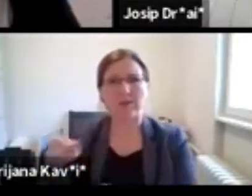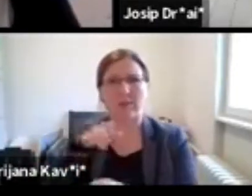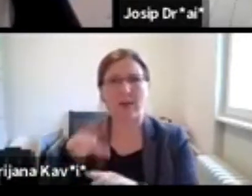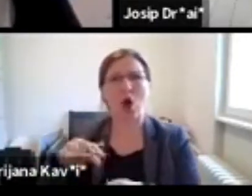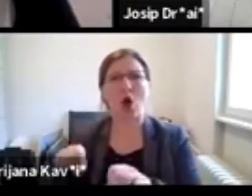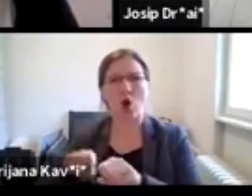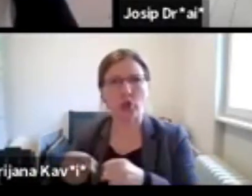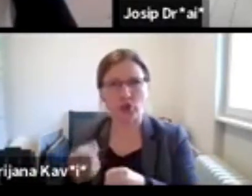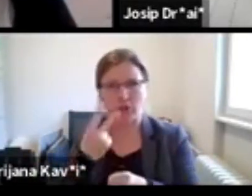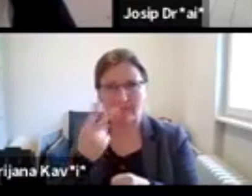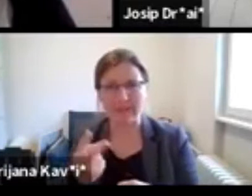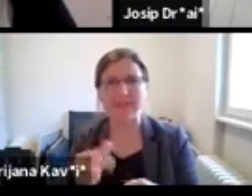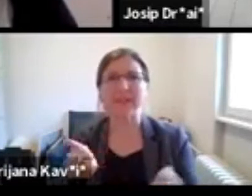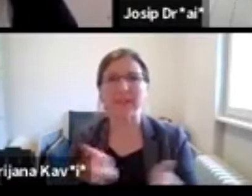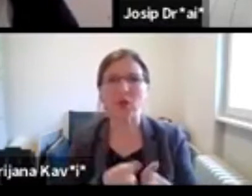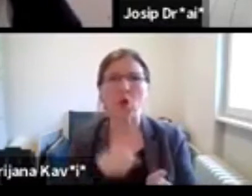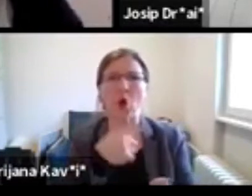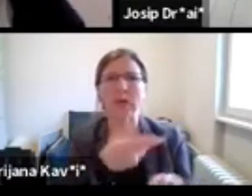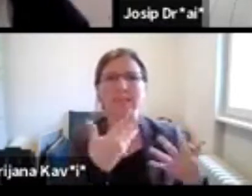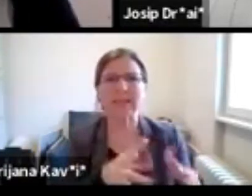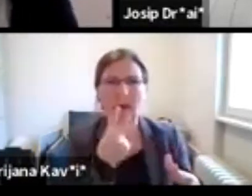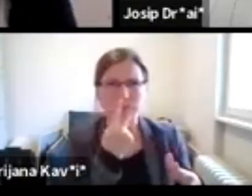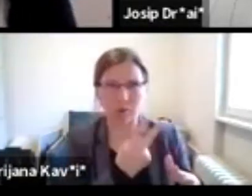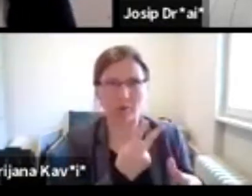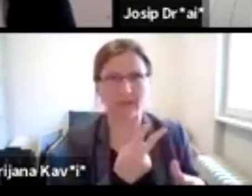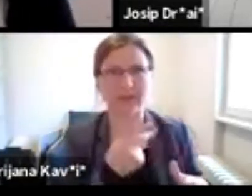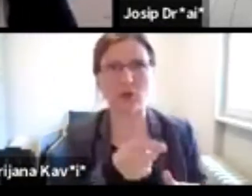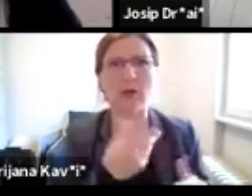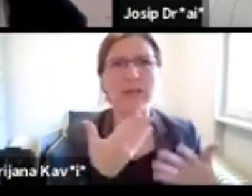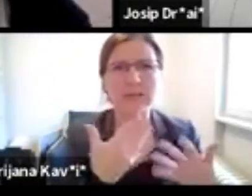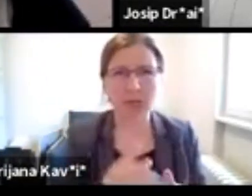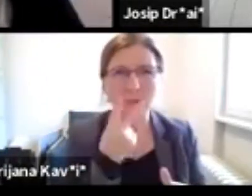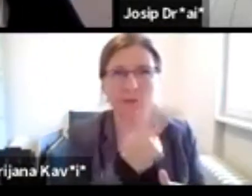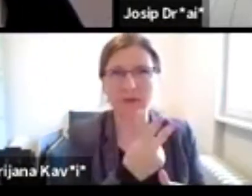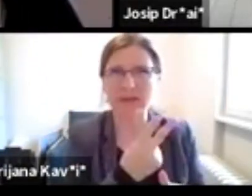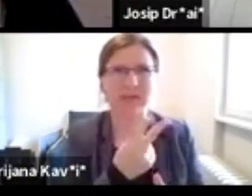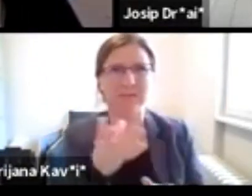sa slabovidnošću, budući se radi o oštećenju koje nije ekstra vidljivo i nije